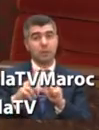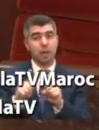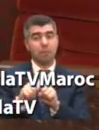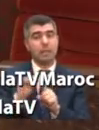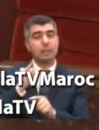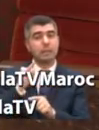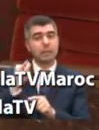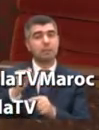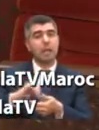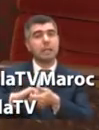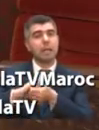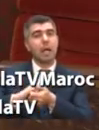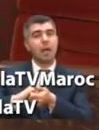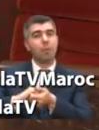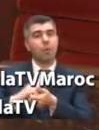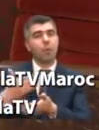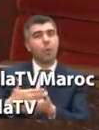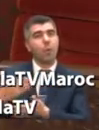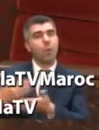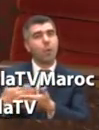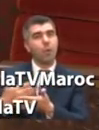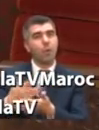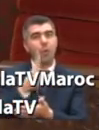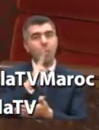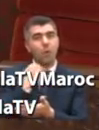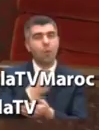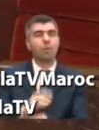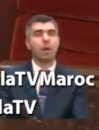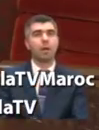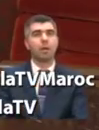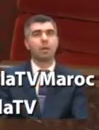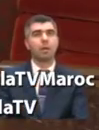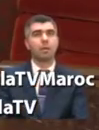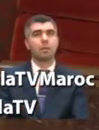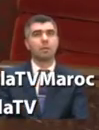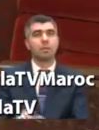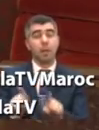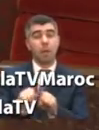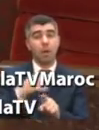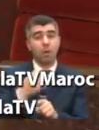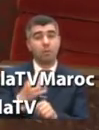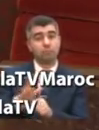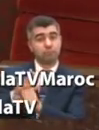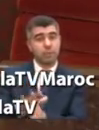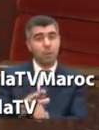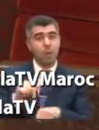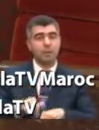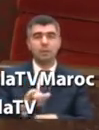في التضامن الحكومي ندافع عن جميع القطاعات، ولا يمكن أن نسيء لأي وزير،